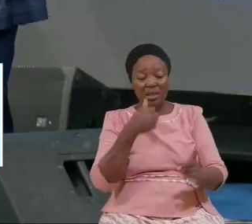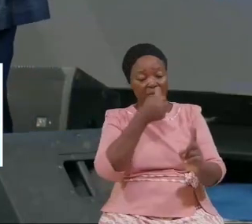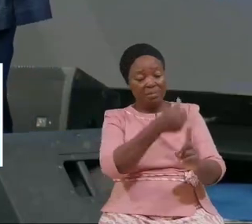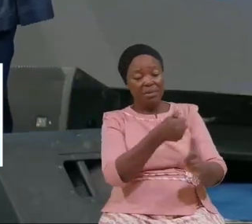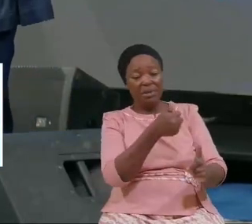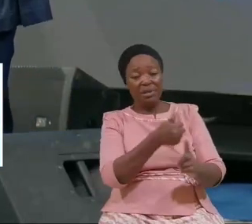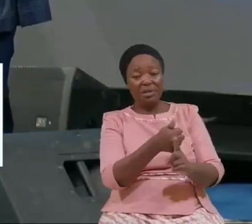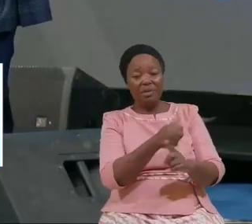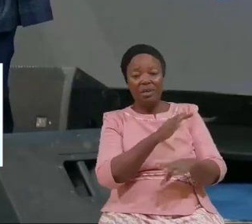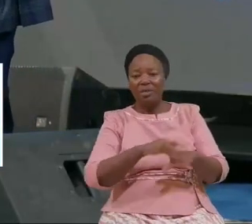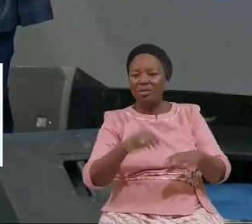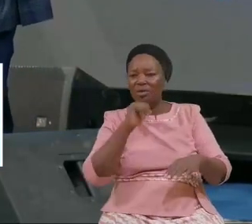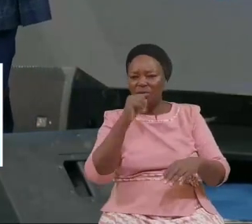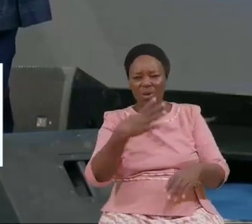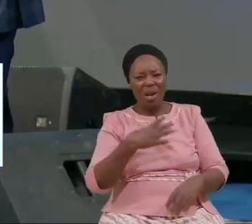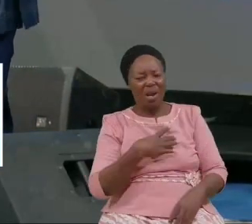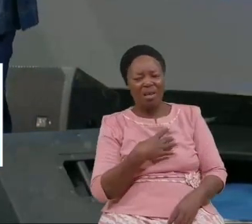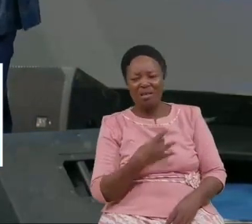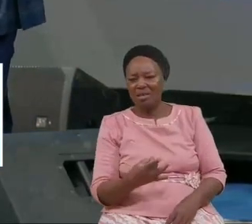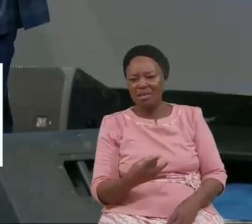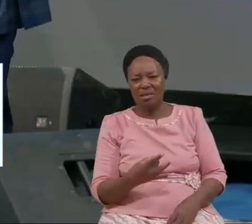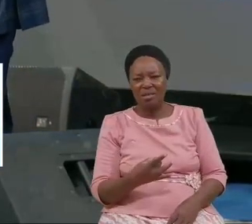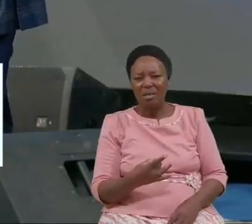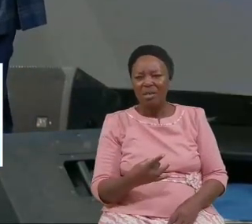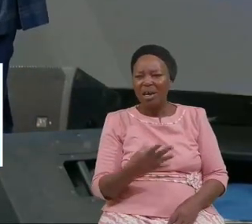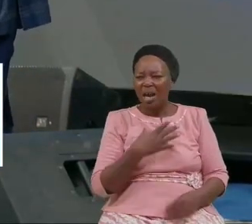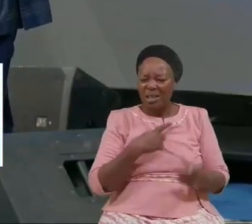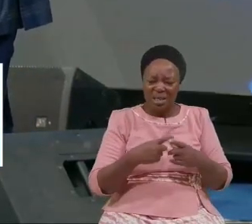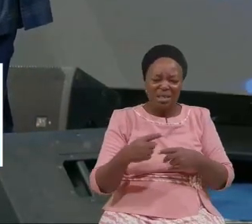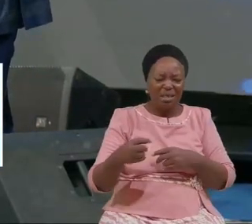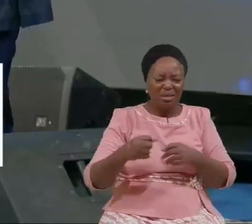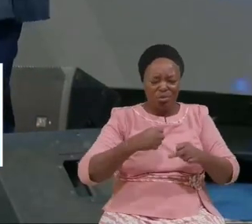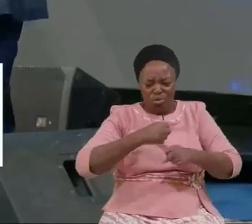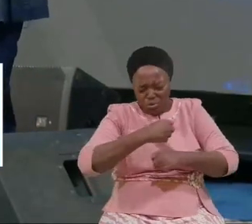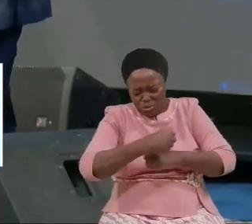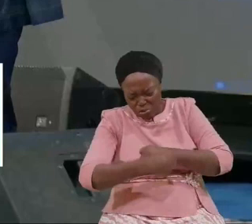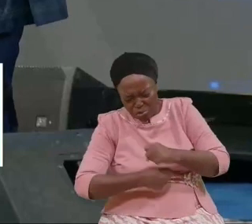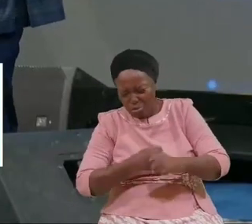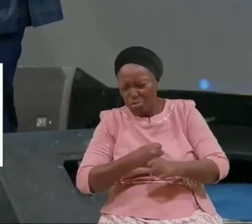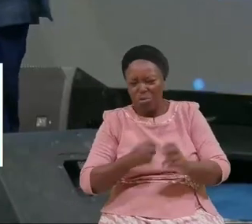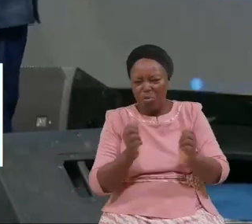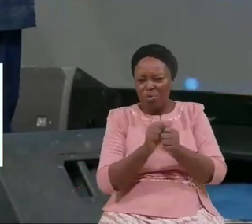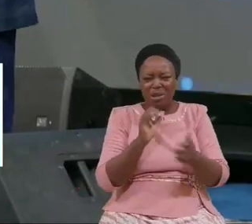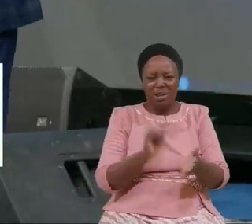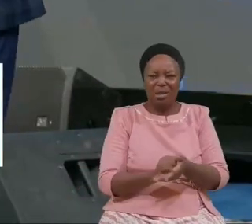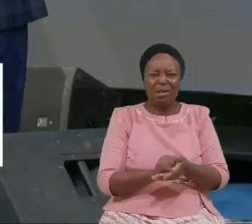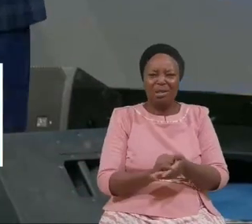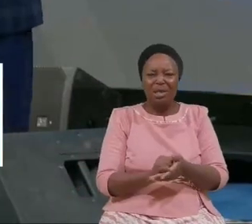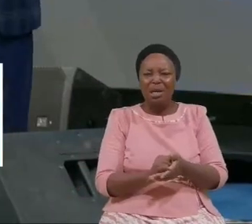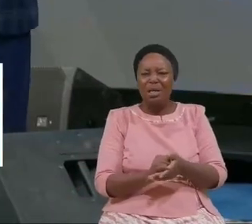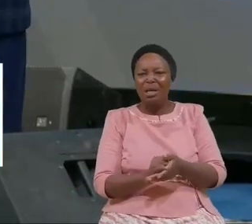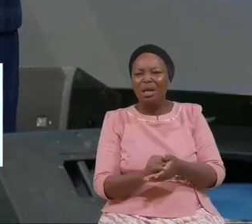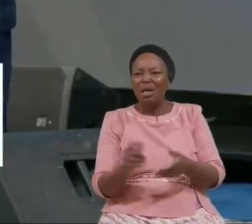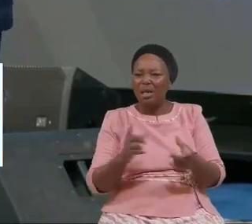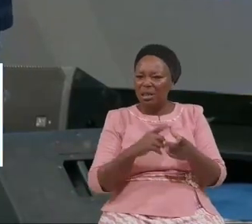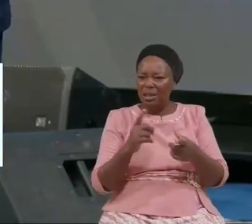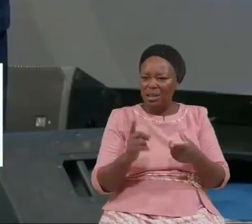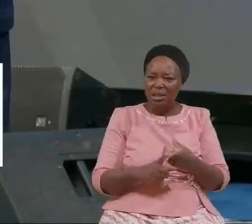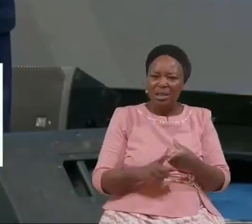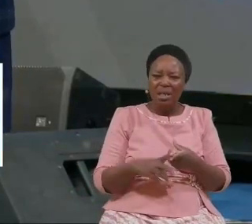n'aime pas et combat ça et lutte contre ça